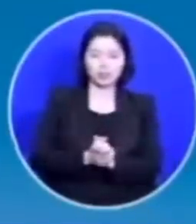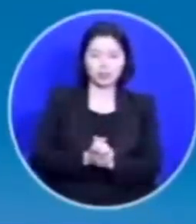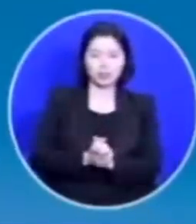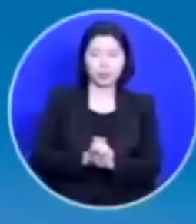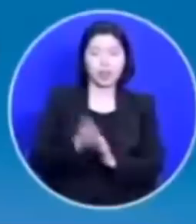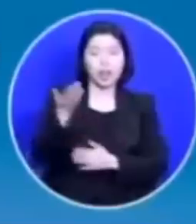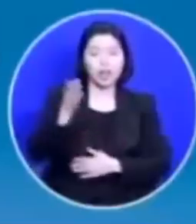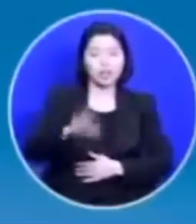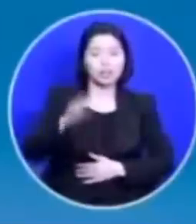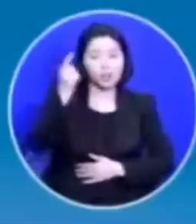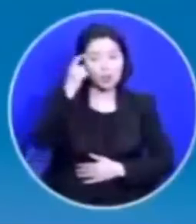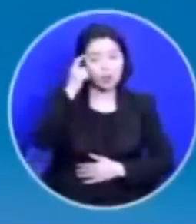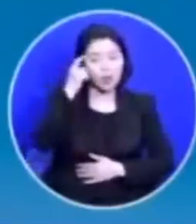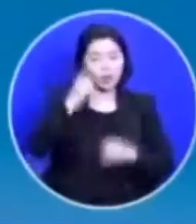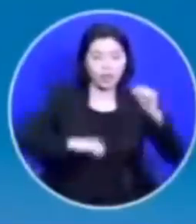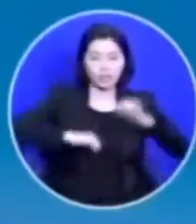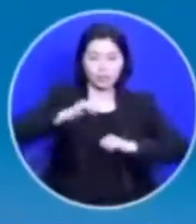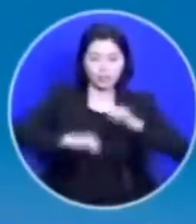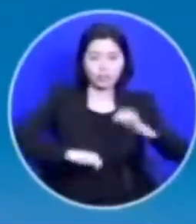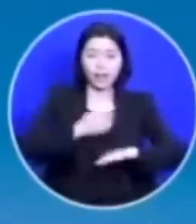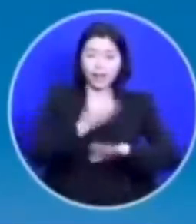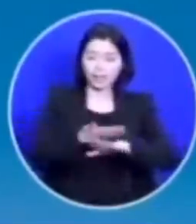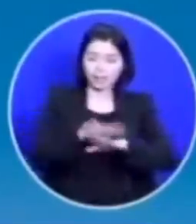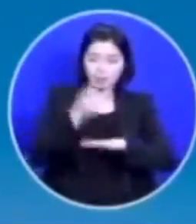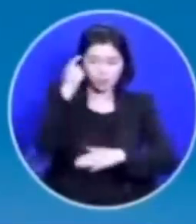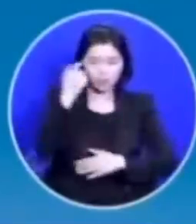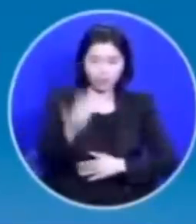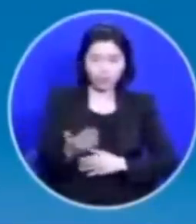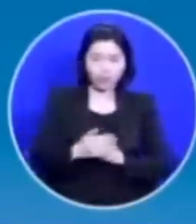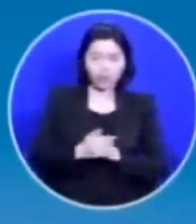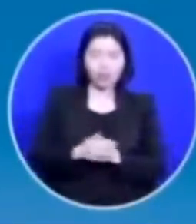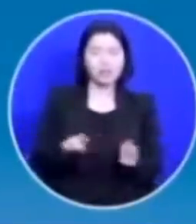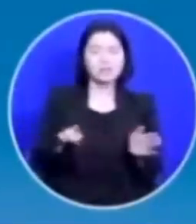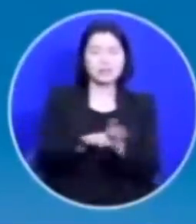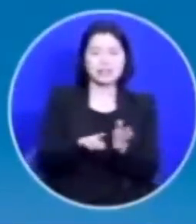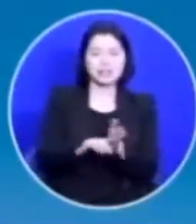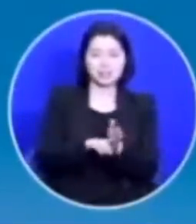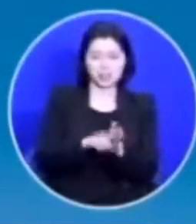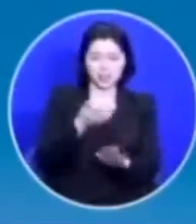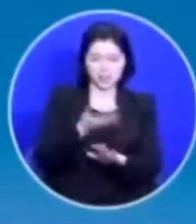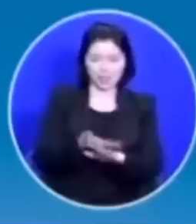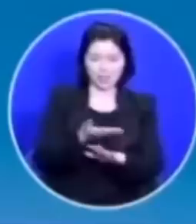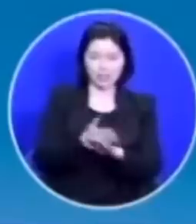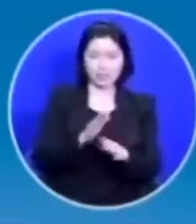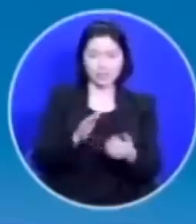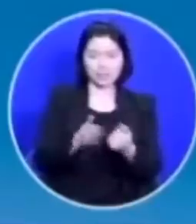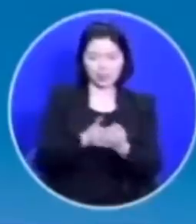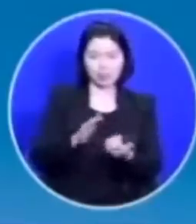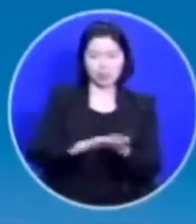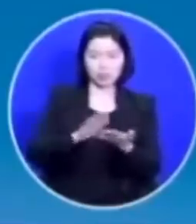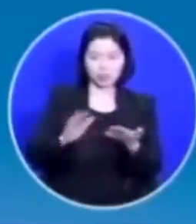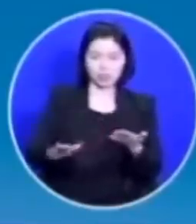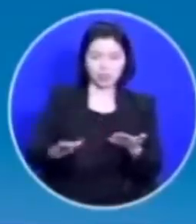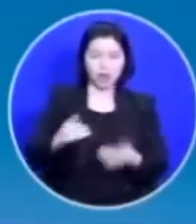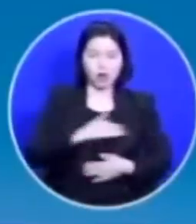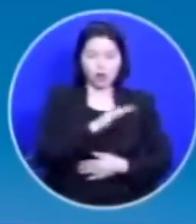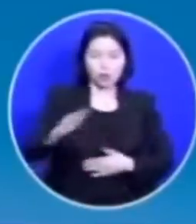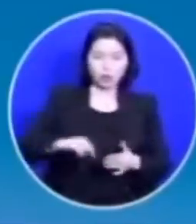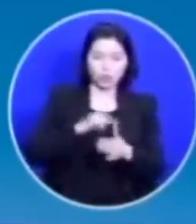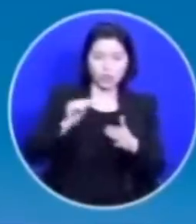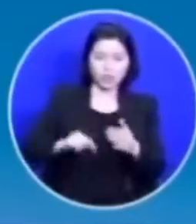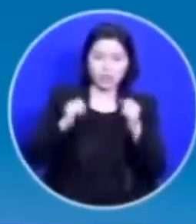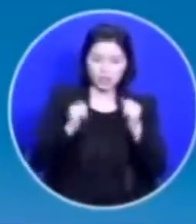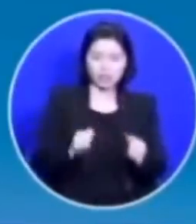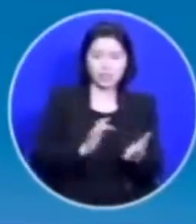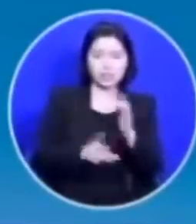그런데 왜 그렇게 역사가 다르지 어 믿음이 달라서 그렇습니다 우리 안에 계시는 예수님은 동일하